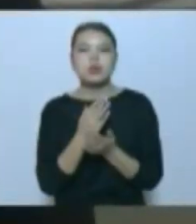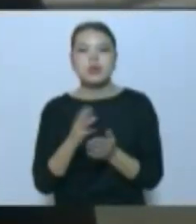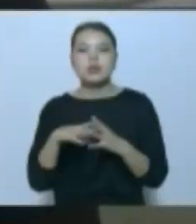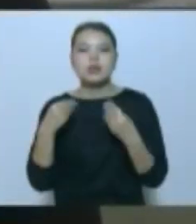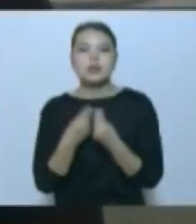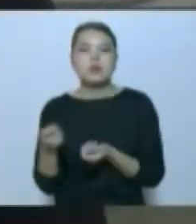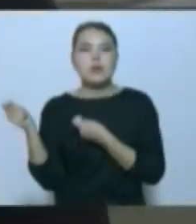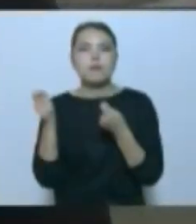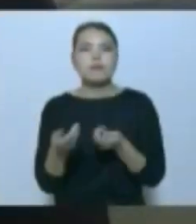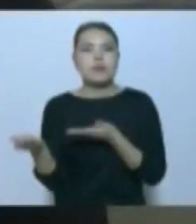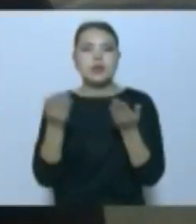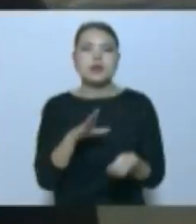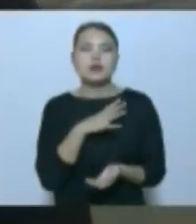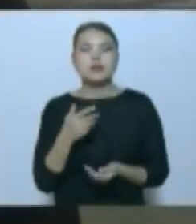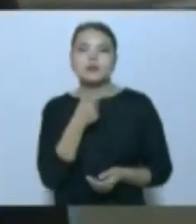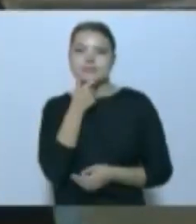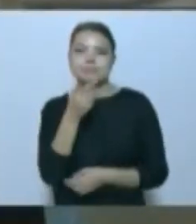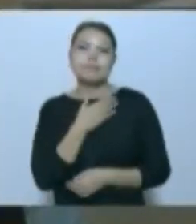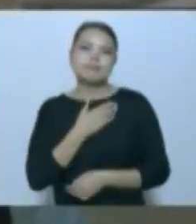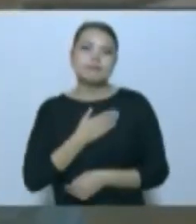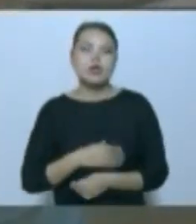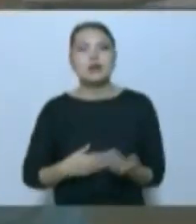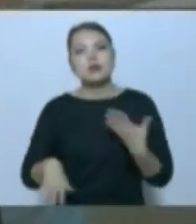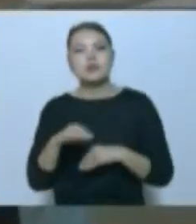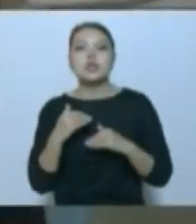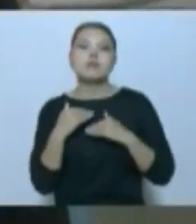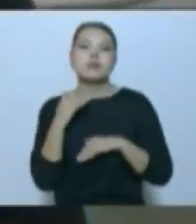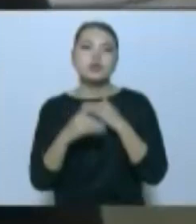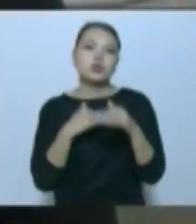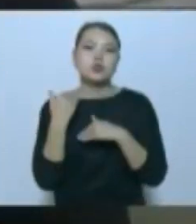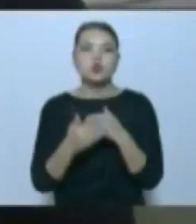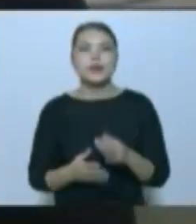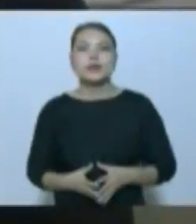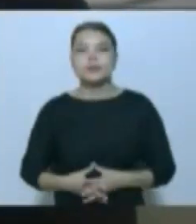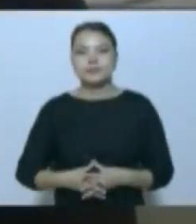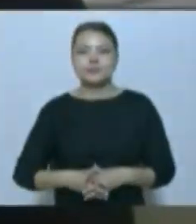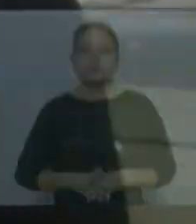семьей и насладились прекрасным концертом. Я желаю всем военнослужащим успехов.